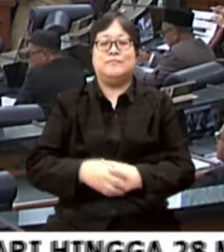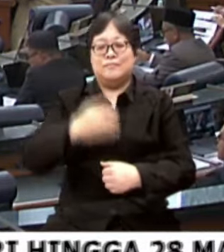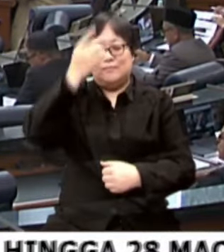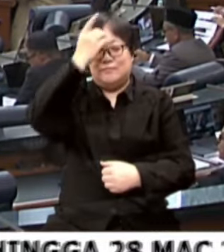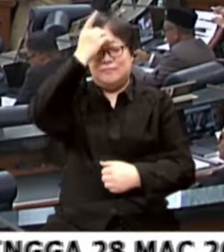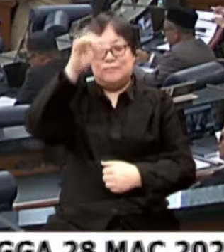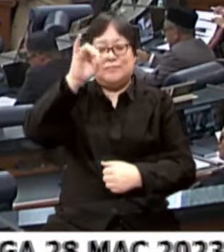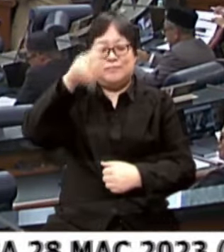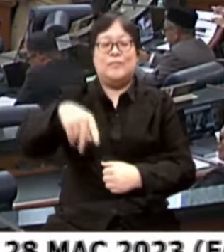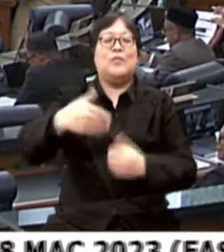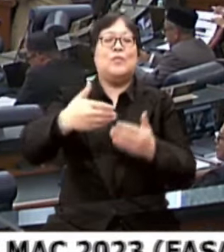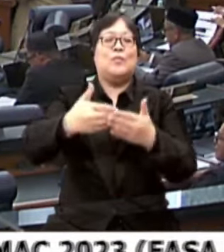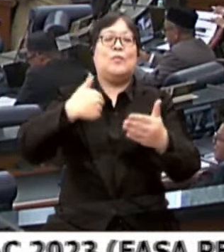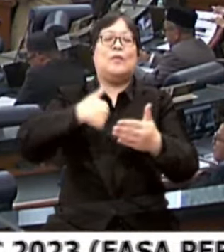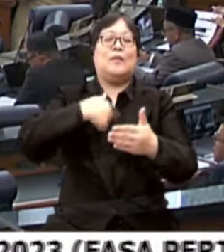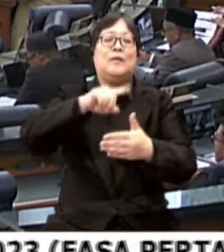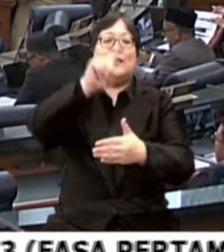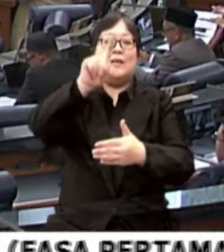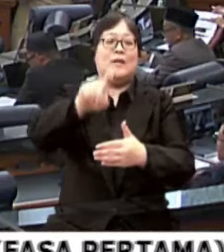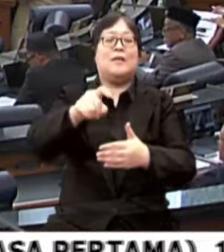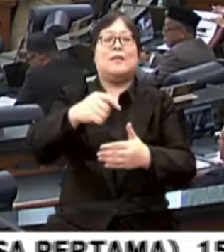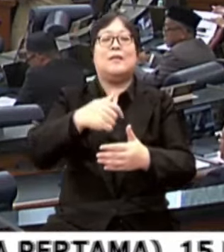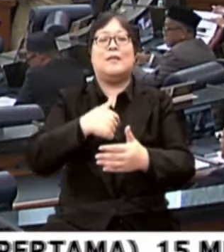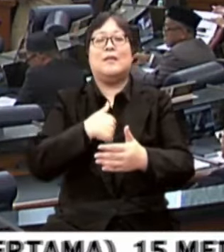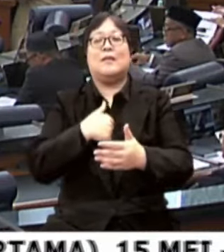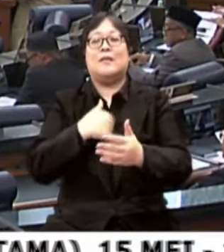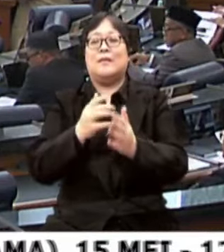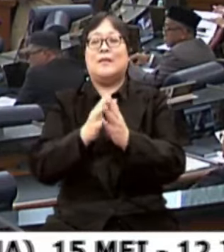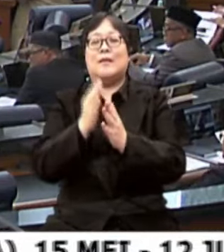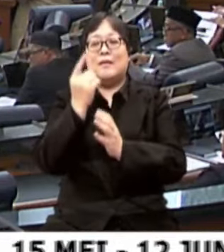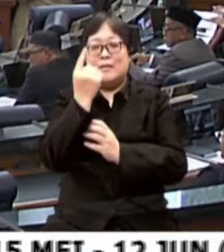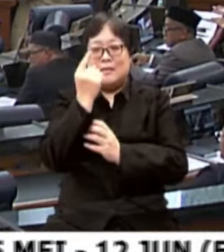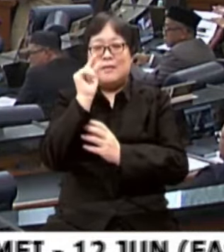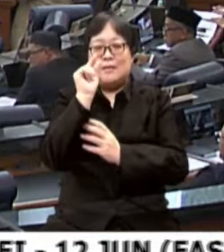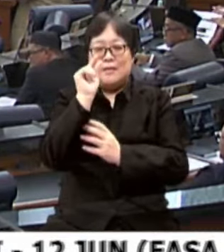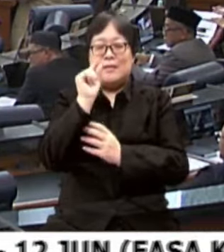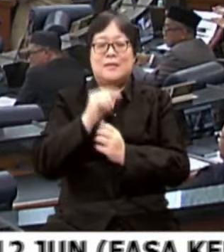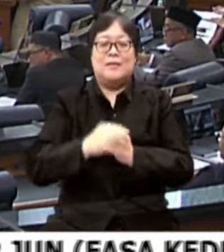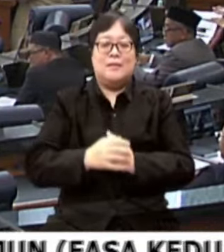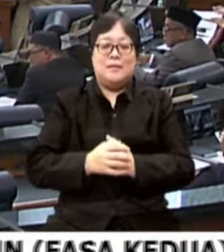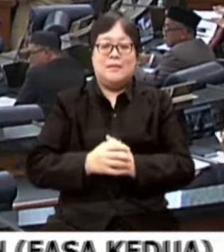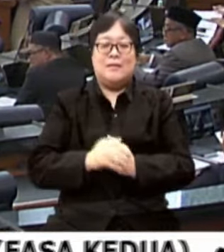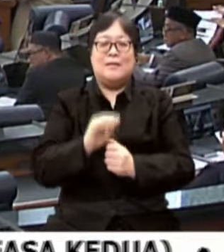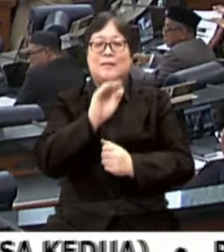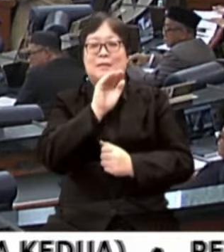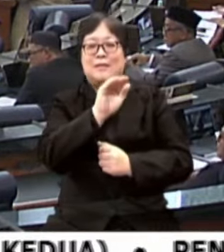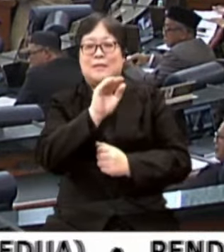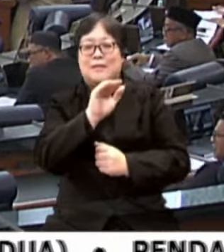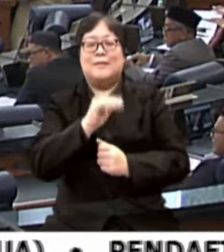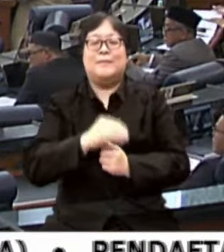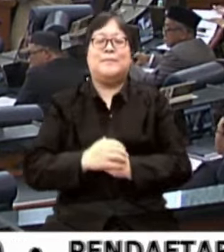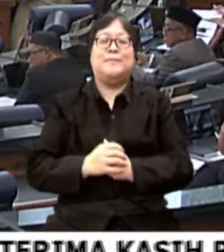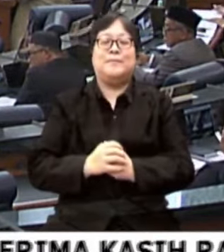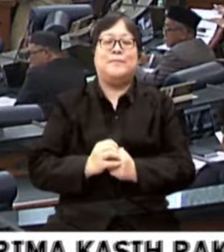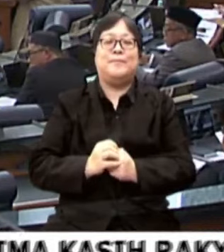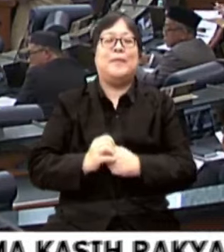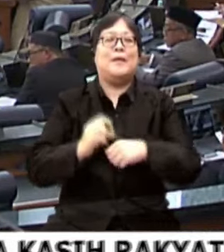Sebelum saya tanya saya saya buat sedikit eee teguran untuk